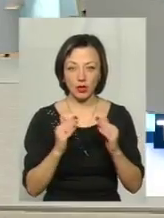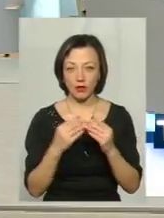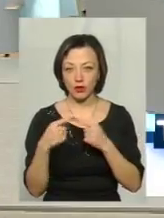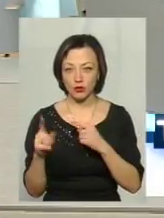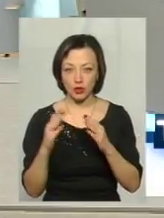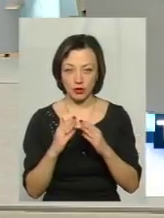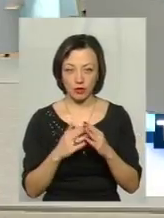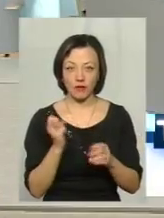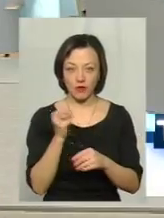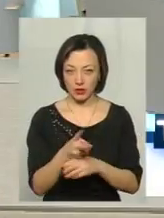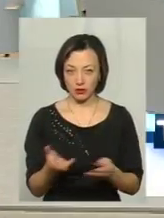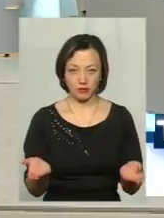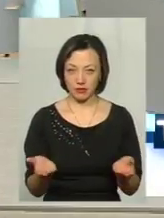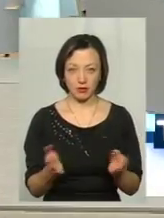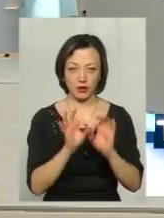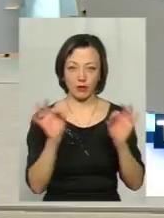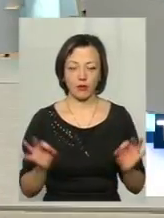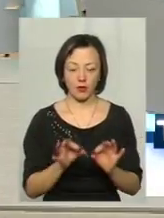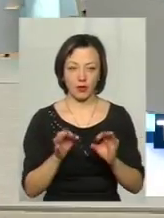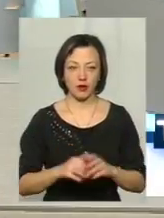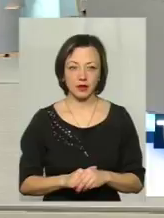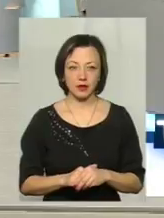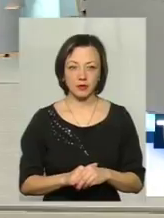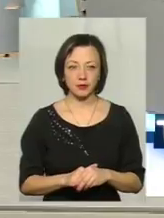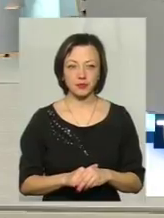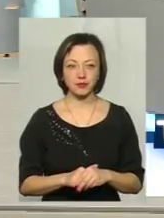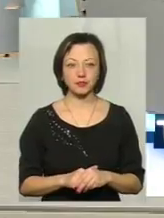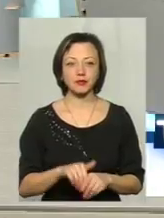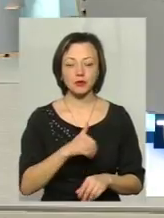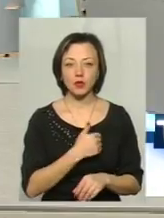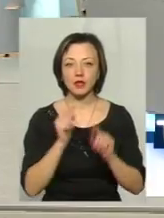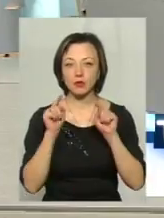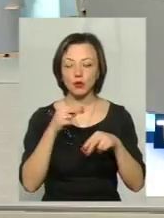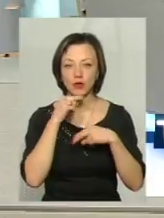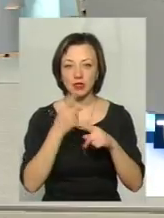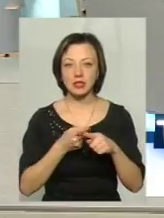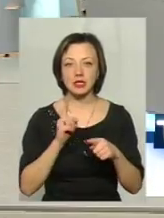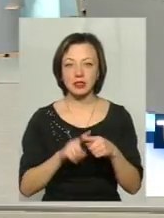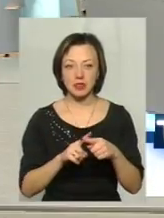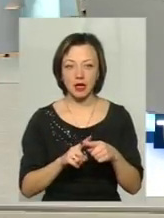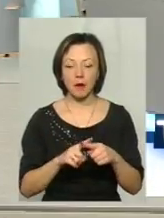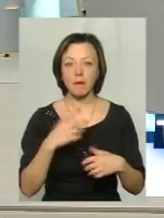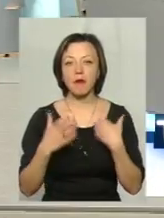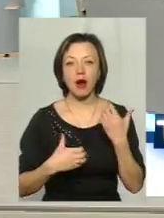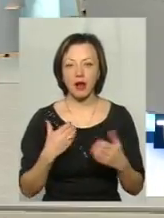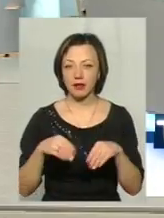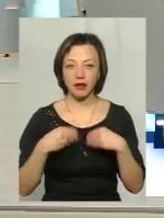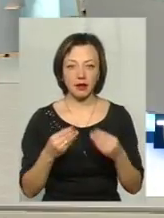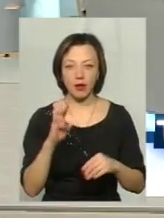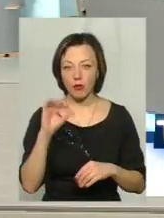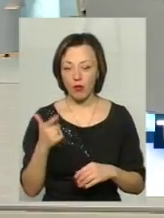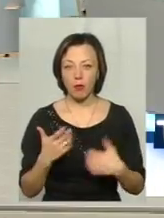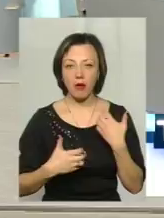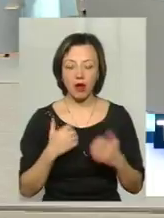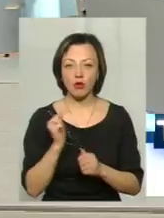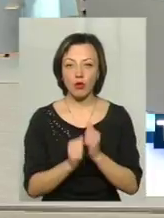в інший будинок. У вас хтось звідти вижене. Та ні в якому разі. Взагалі хотіли б звернути вашу увагу на те, що це, по-перше, паніка. Якщо, не дай Бог, що паніка.